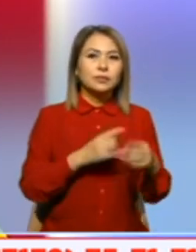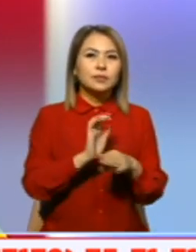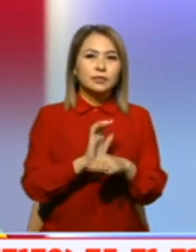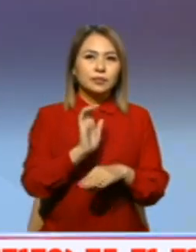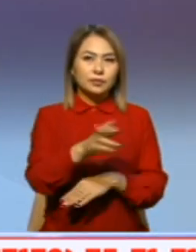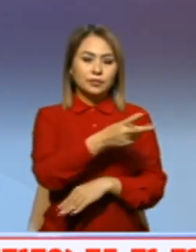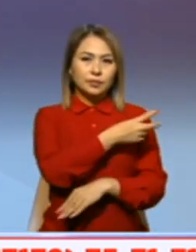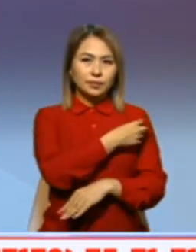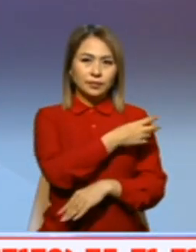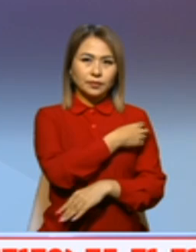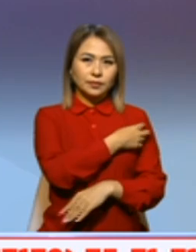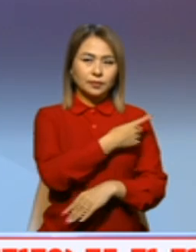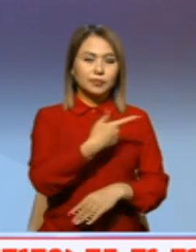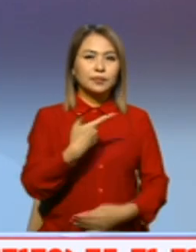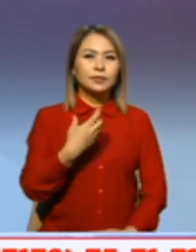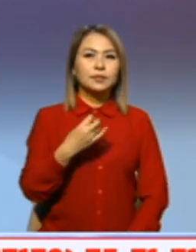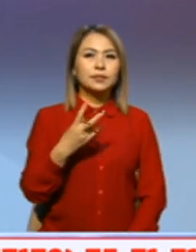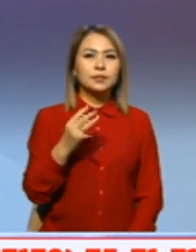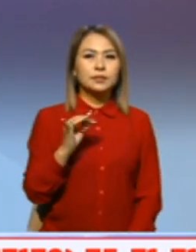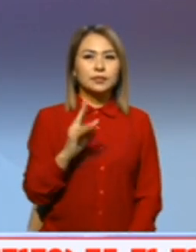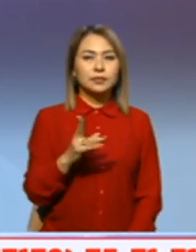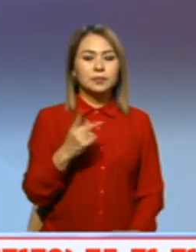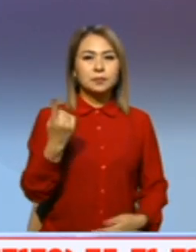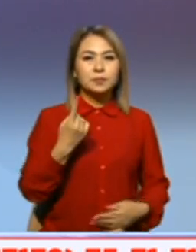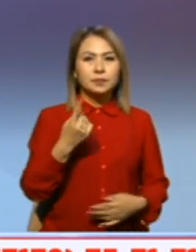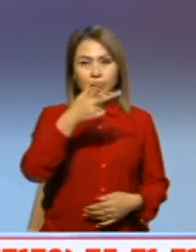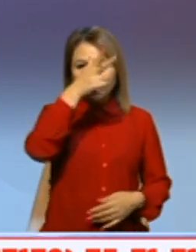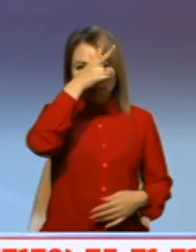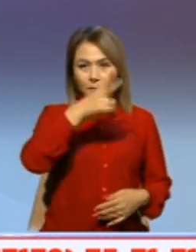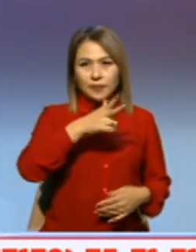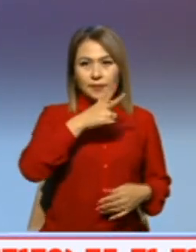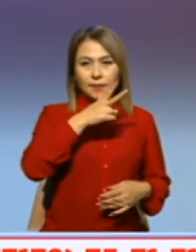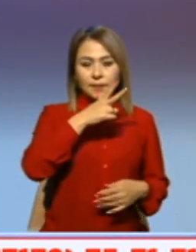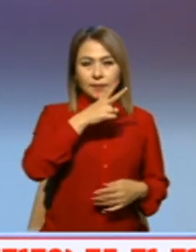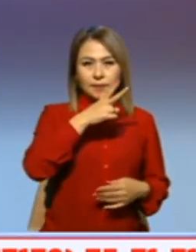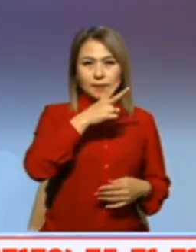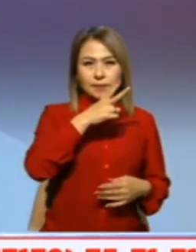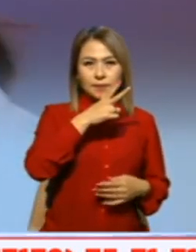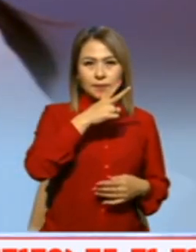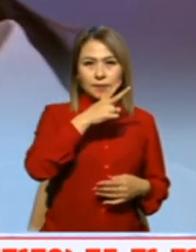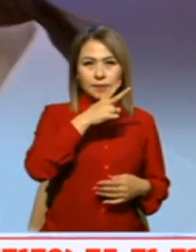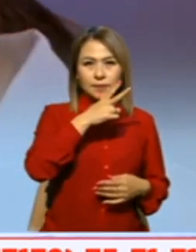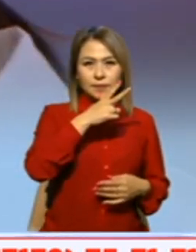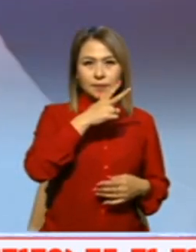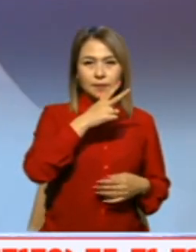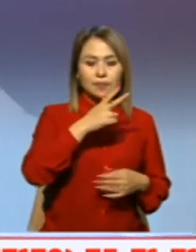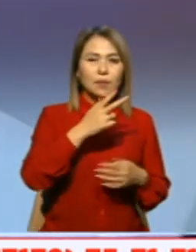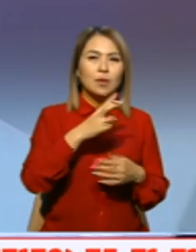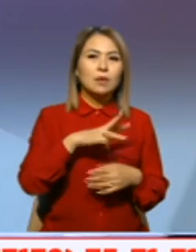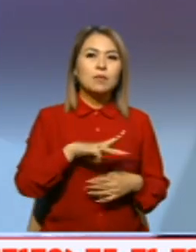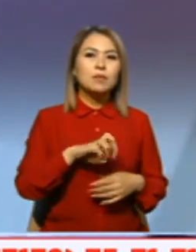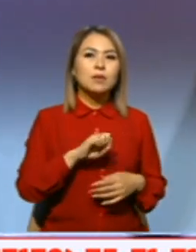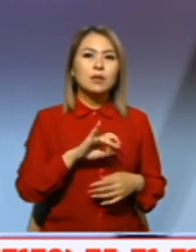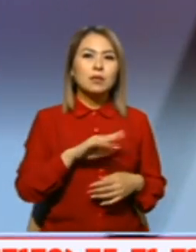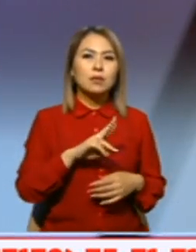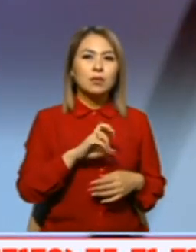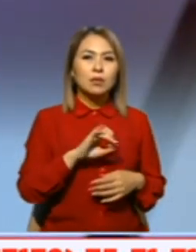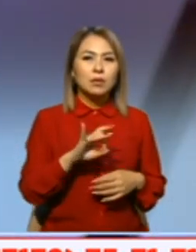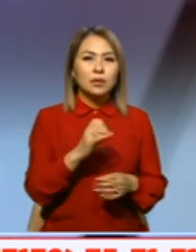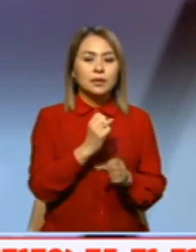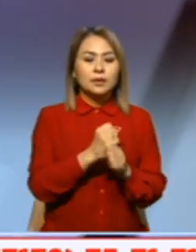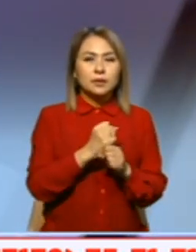жібереміз. Генетик дәрігер бірінші триместрдегі жаңағы ананың сары сулық сұйықтағы маркерларына және